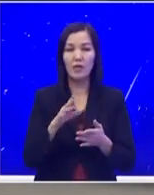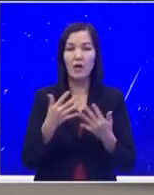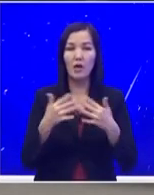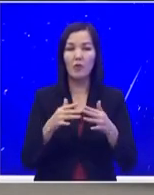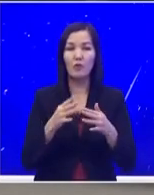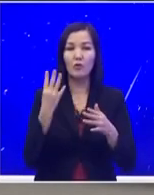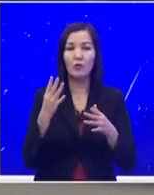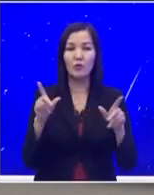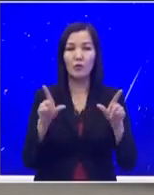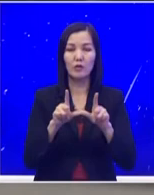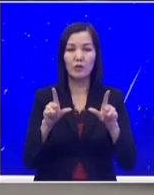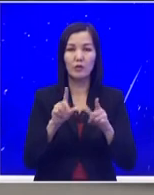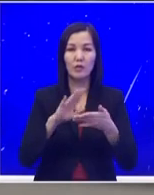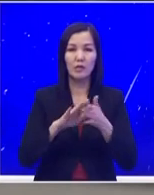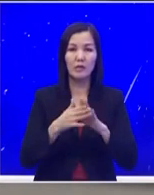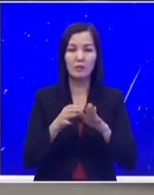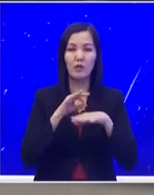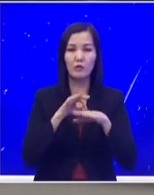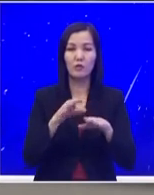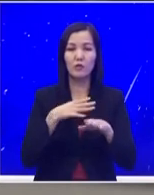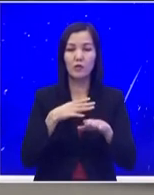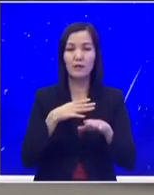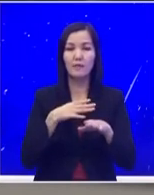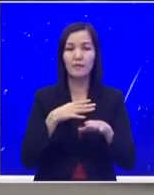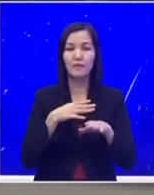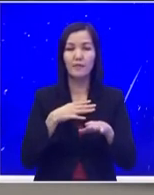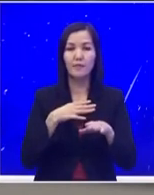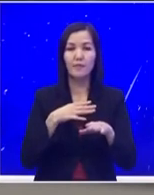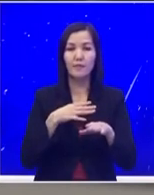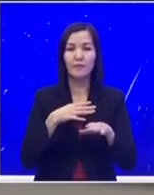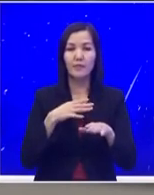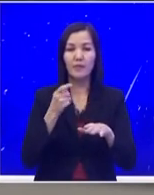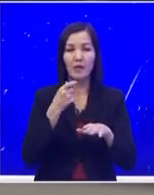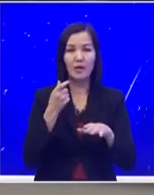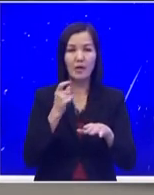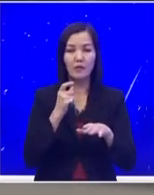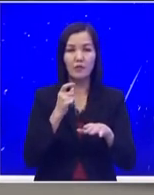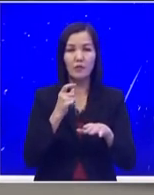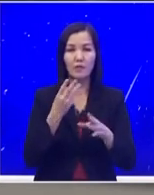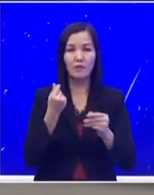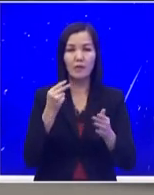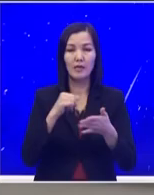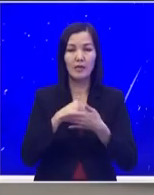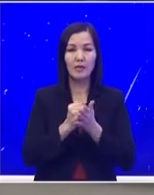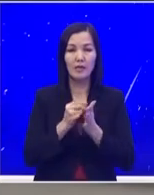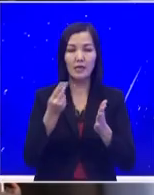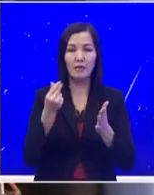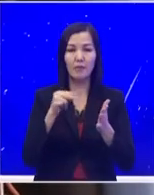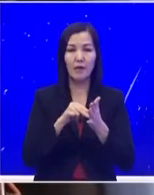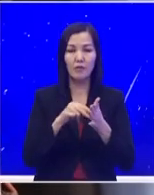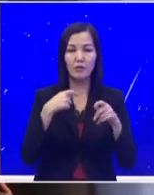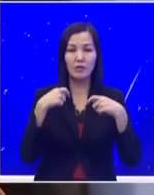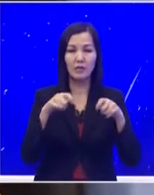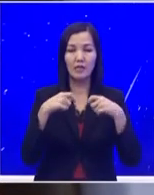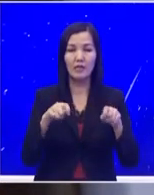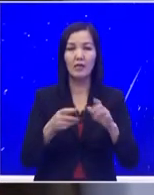дүкенімен агенттік келісім жасалдық. Сол келісім аясында қант өнімі белгіленген баға бойынша сатылады. Жалпы